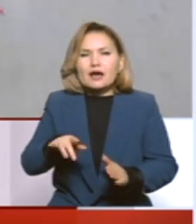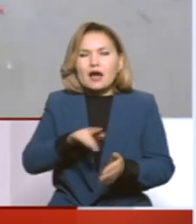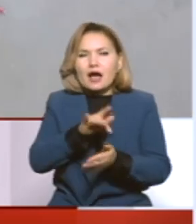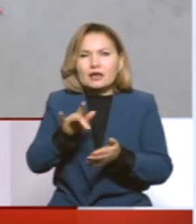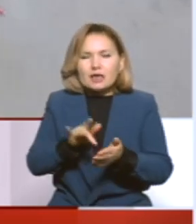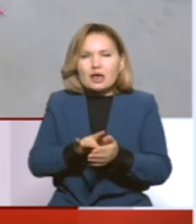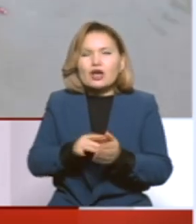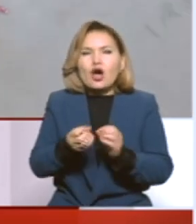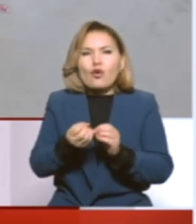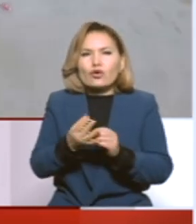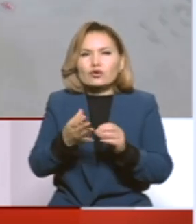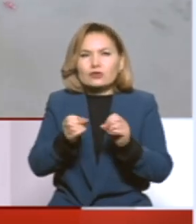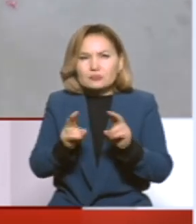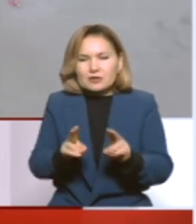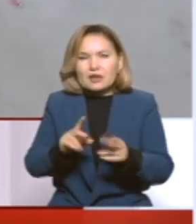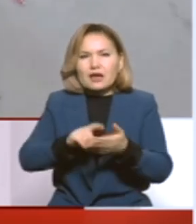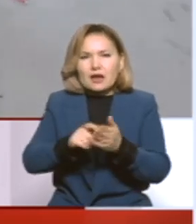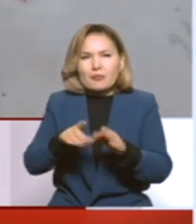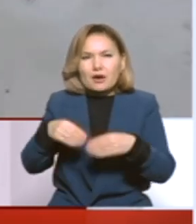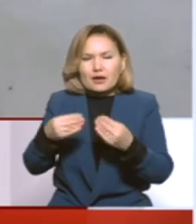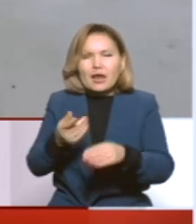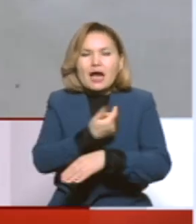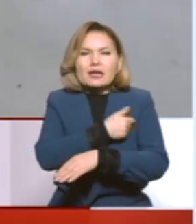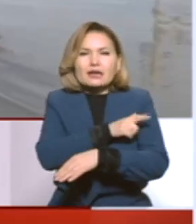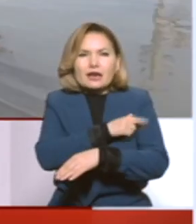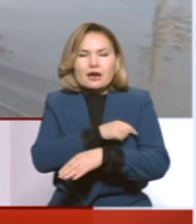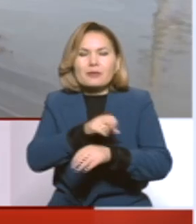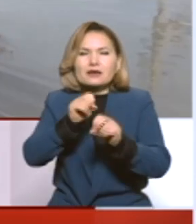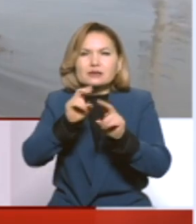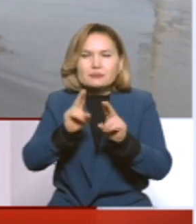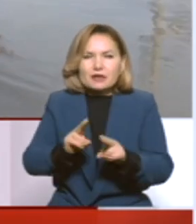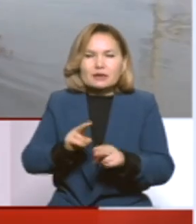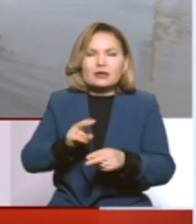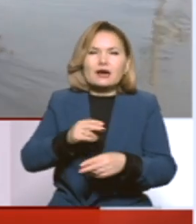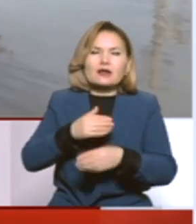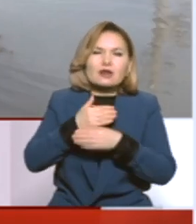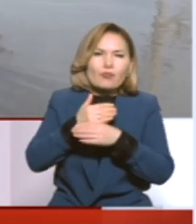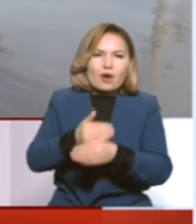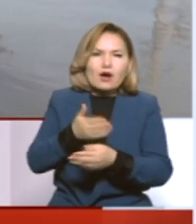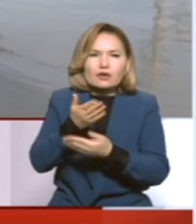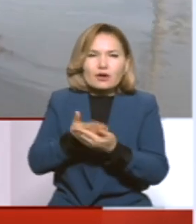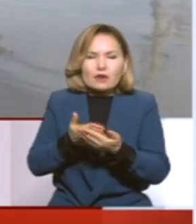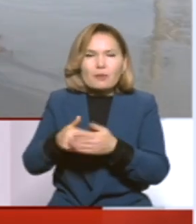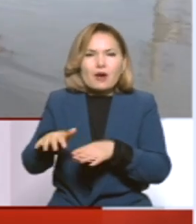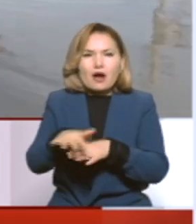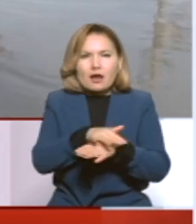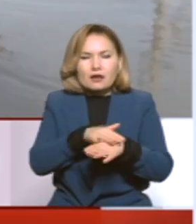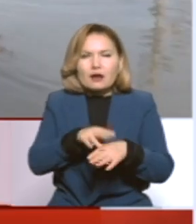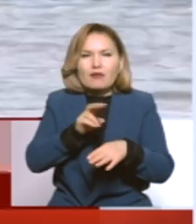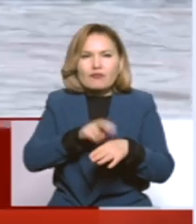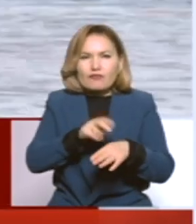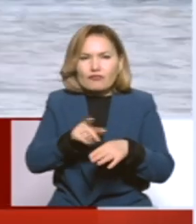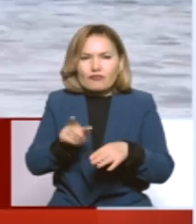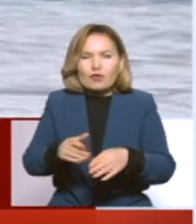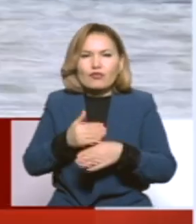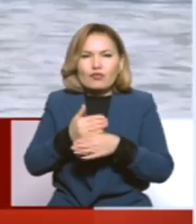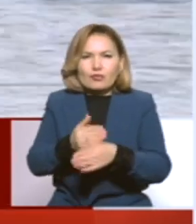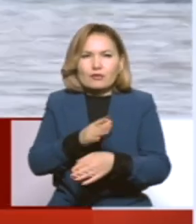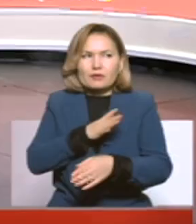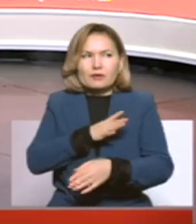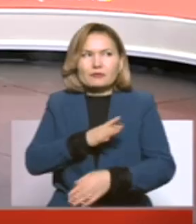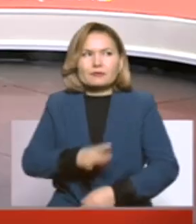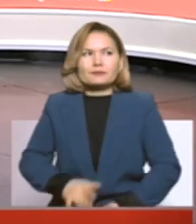арнайы орналастыру пункті ашылды. Онда дәрігерлер мен психологтар қажетті көмектің барлығын көрсетіп жатыр.